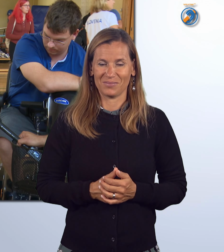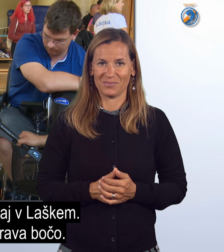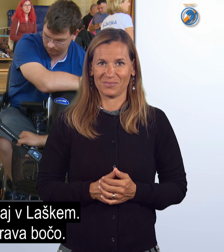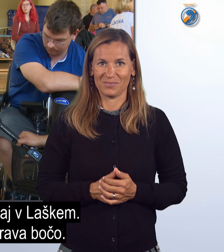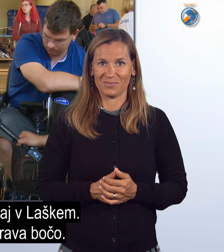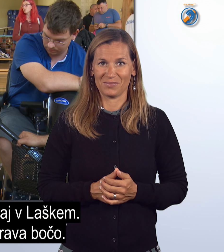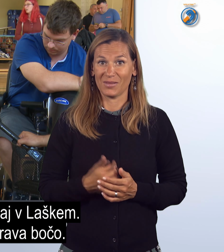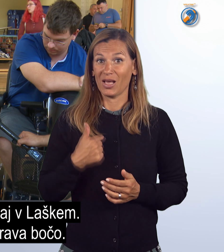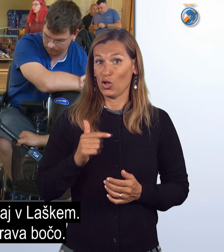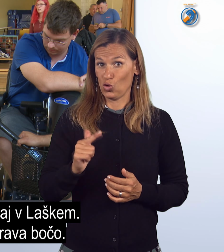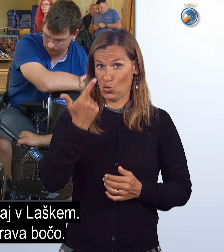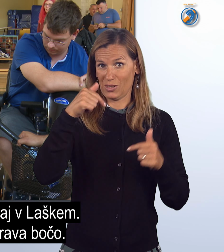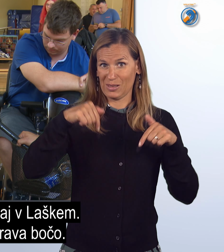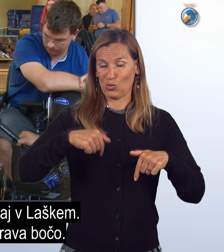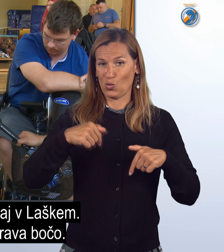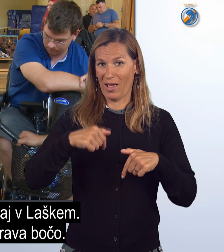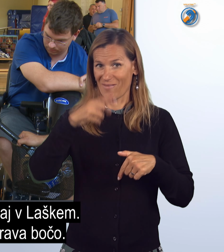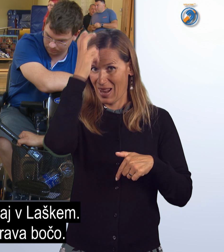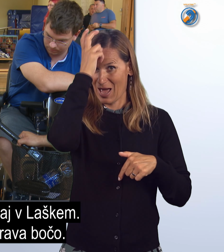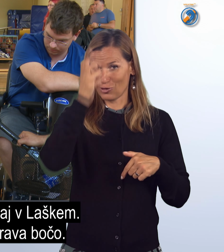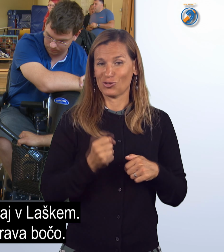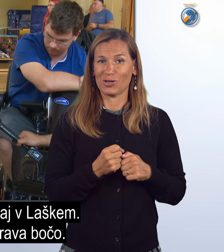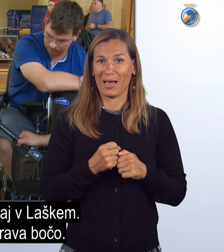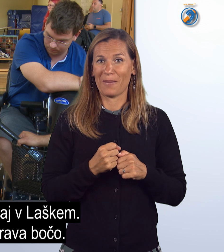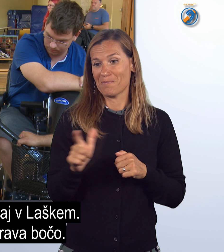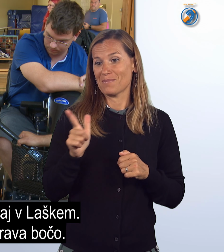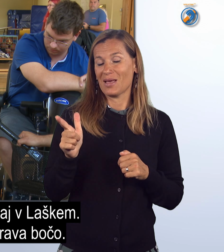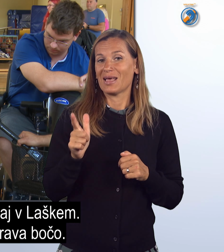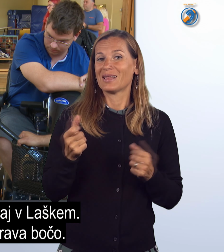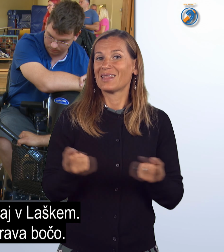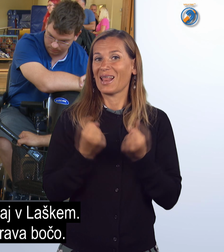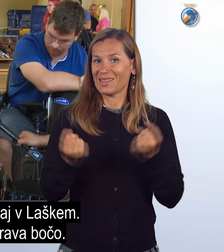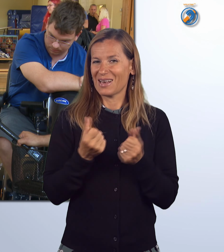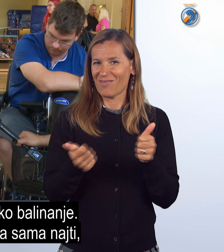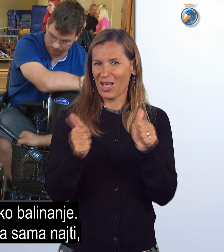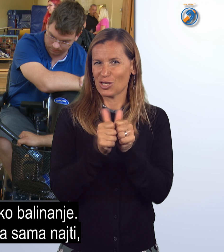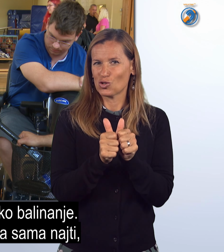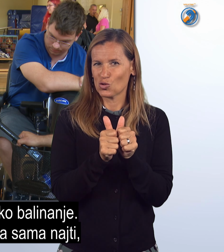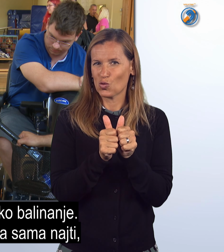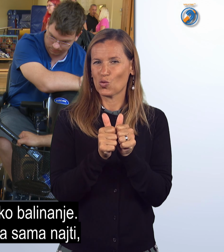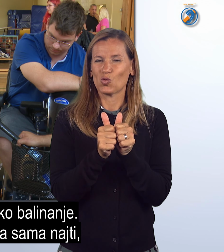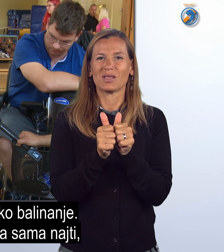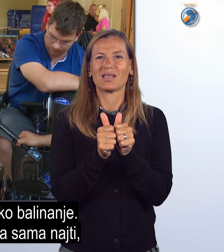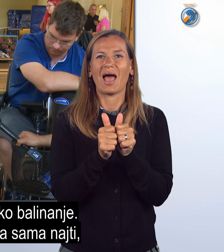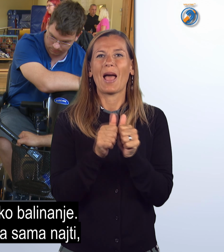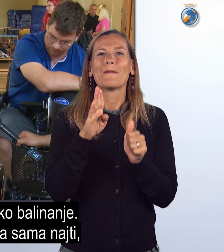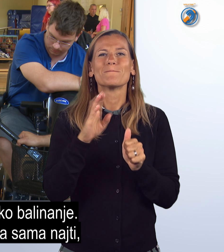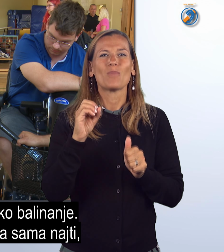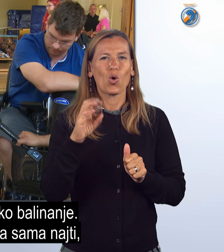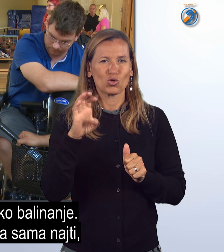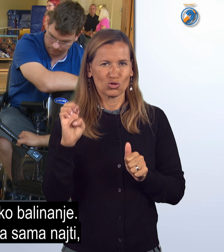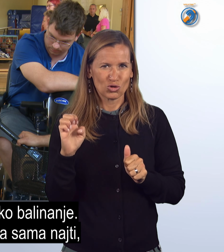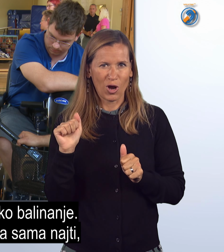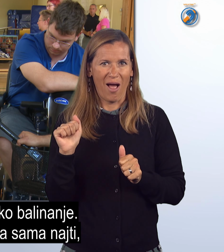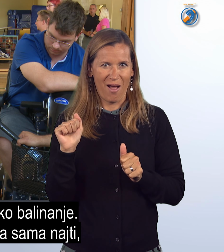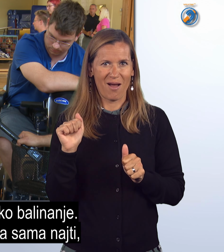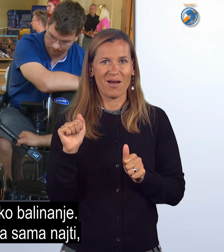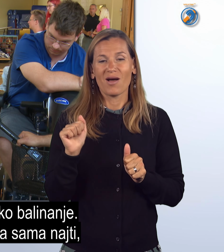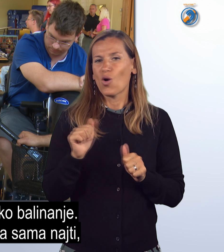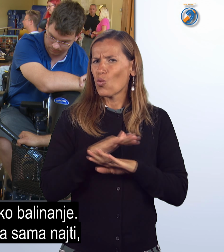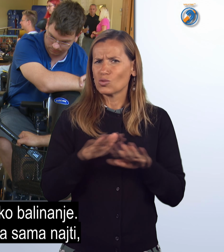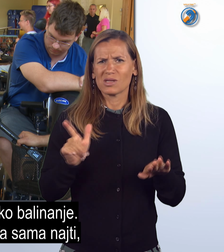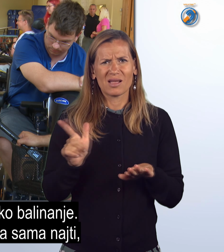Drugi sva tukaj v Laškem, trenirava bočo skupi, to je z Voransko dolina, kot ste že zvedali. Vse smo mogli